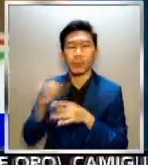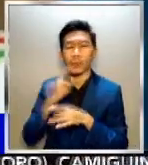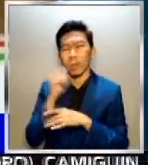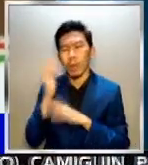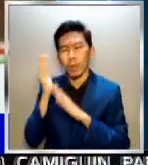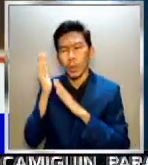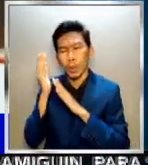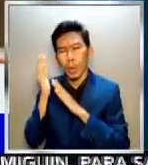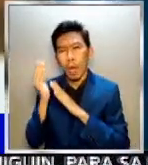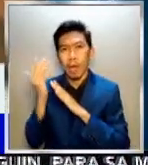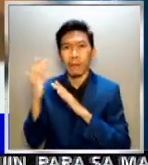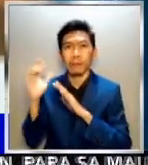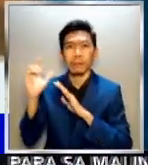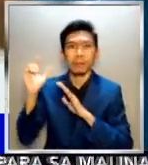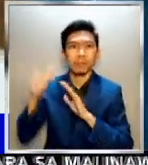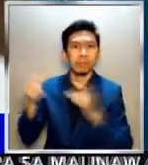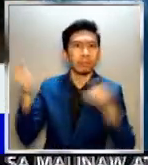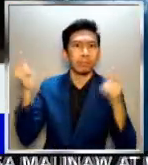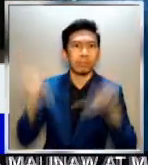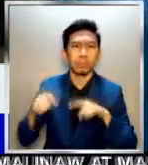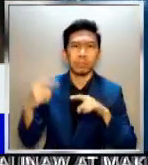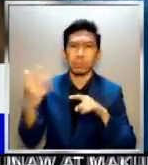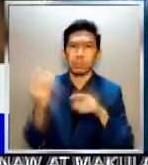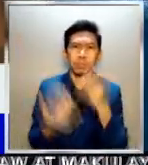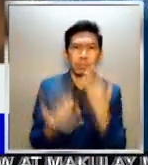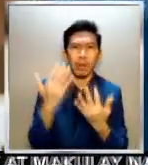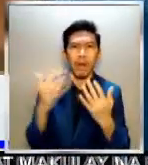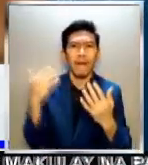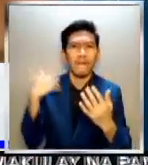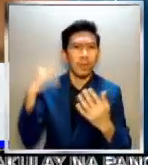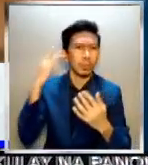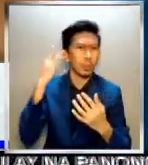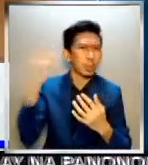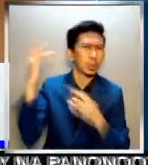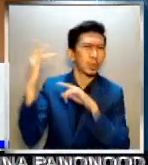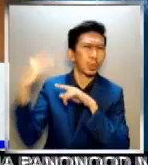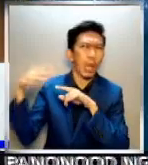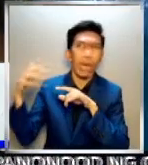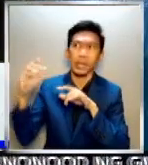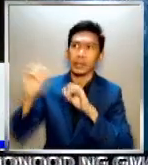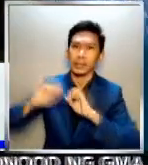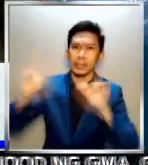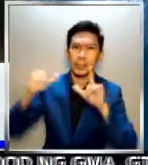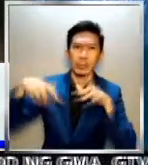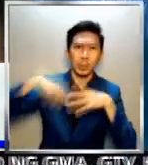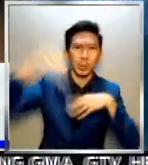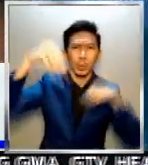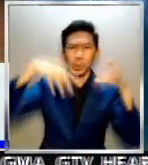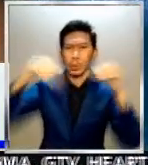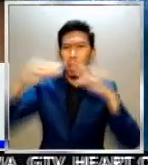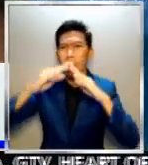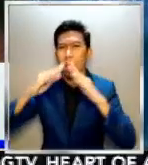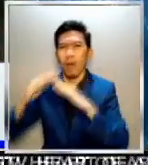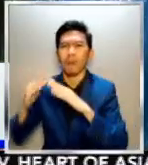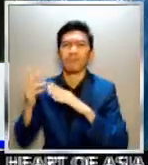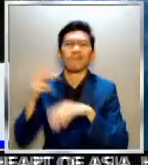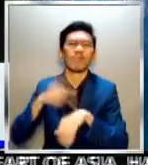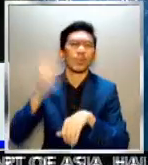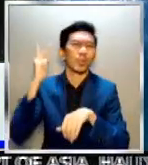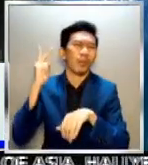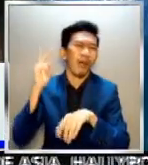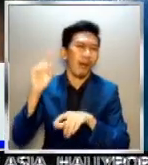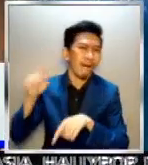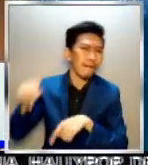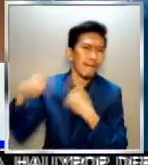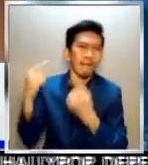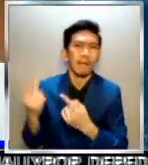dyan. Nagulit na lang kami, sabay naglabasan na kami. Ito ba unang beses na nangyari yan? Pangalawang beses na po. Kagahapon po.